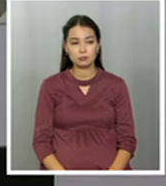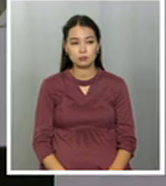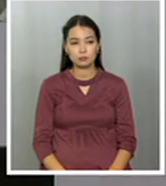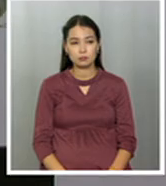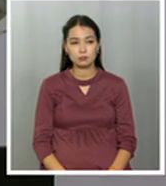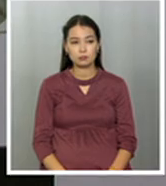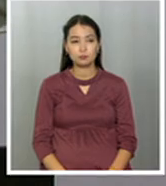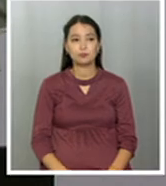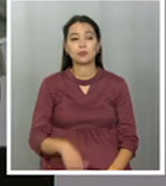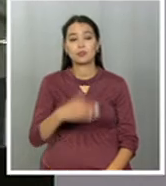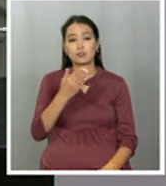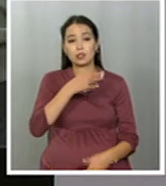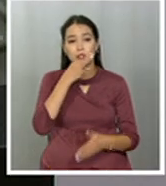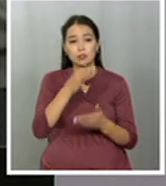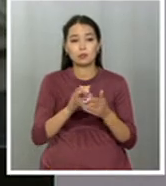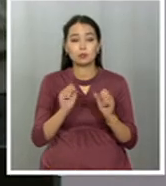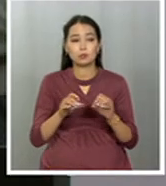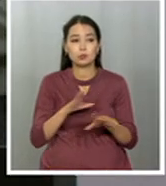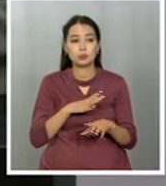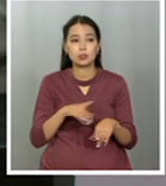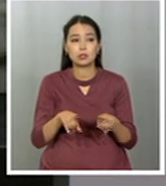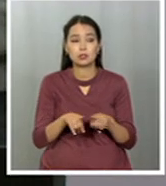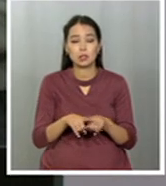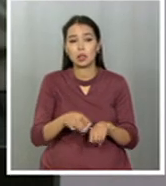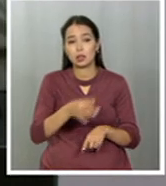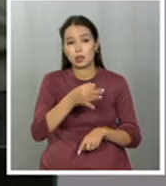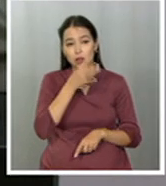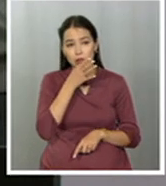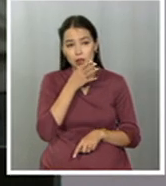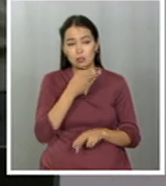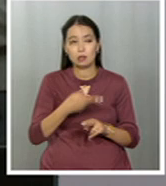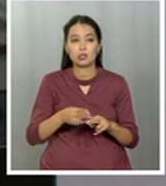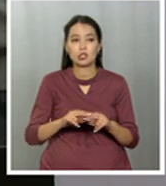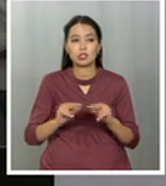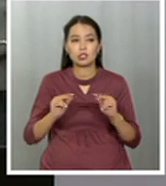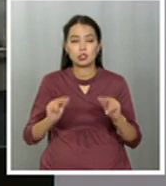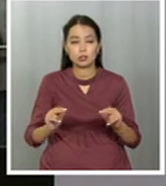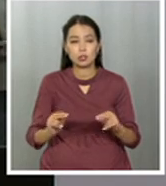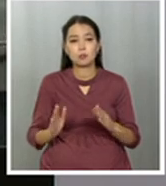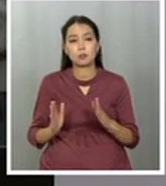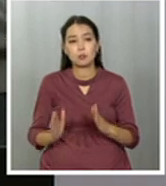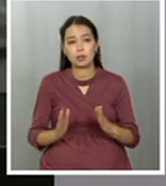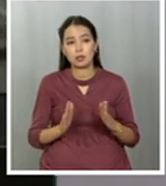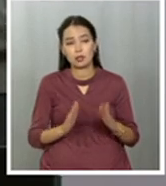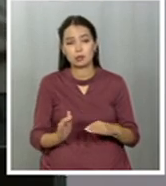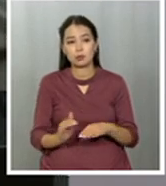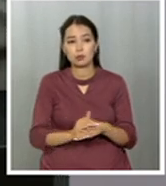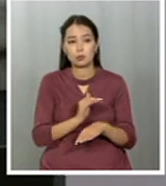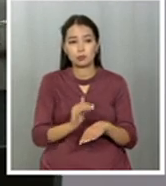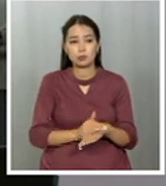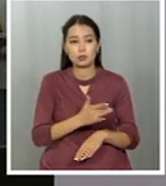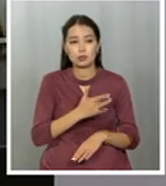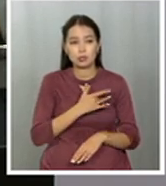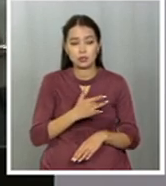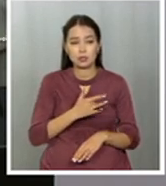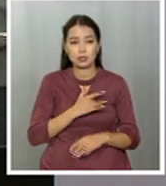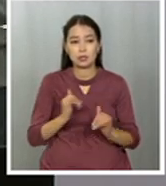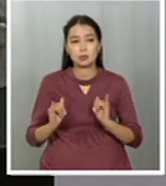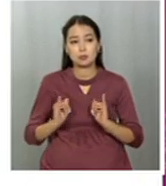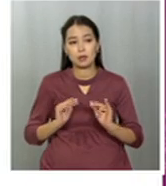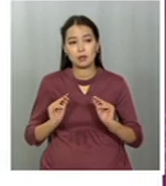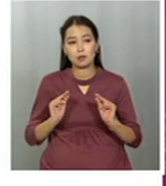Ваши ответы могут быть такими. Нравственность – это честность, порядочность, доброе сердце,